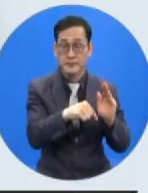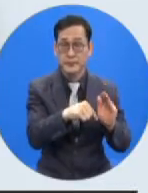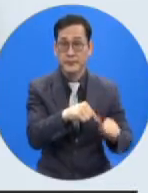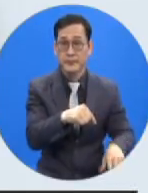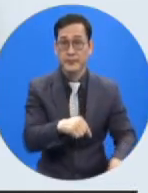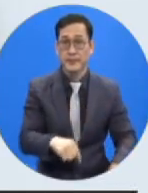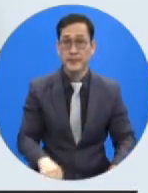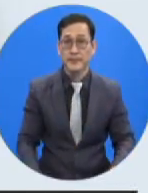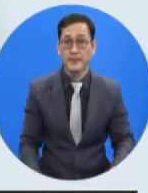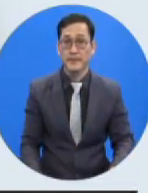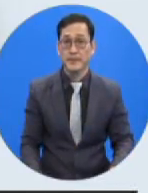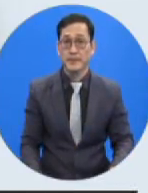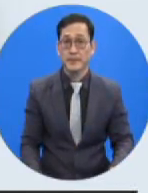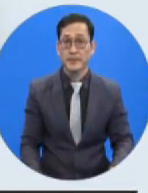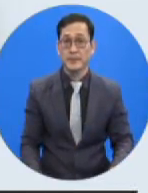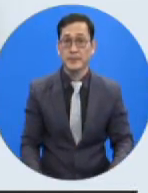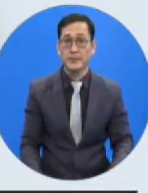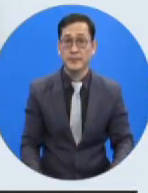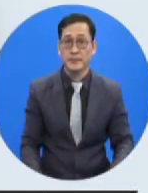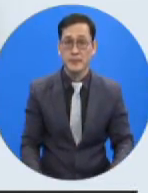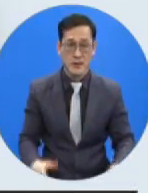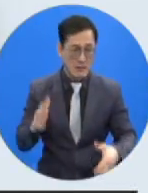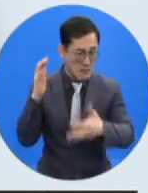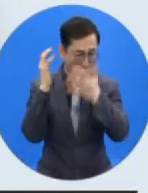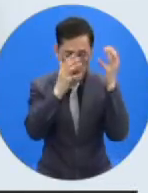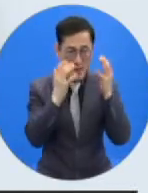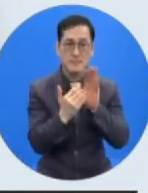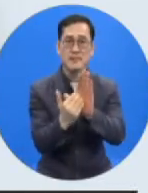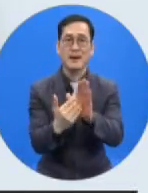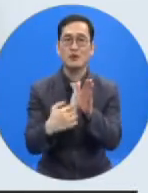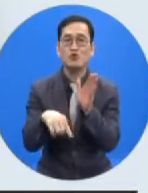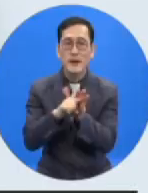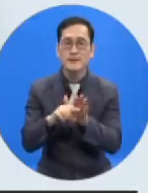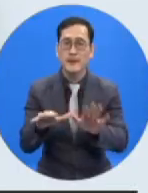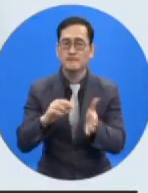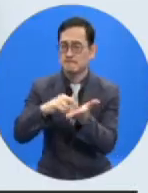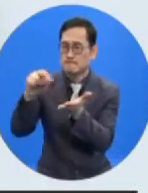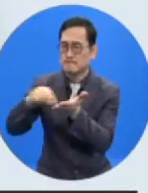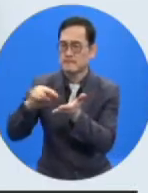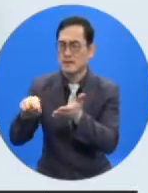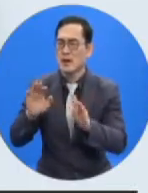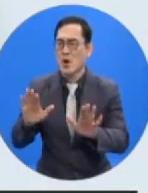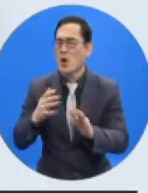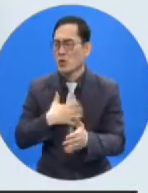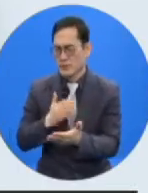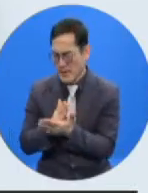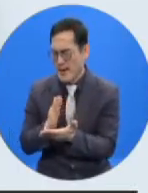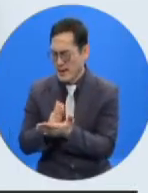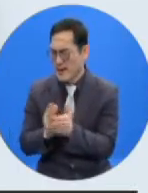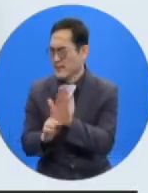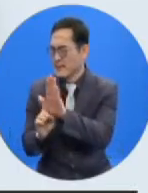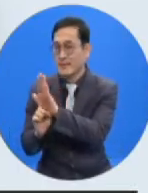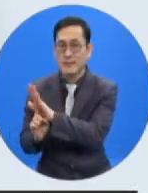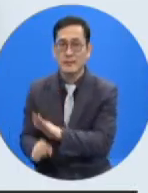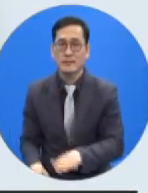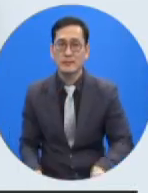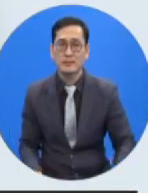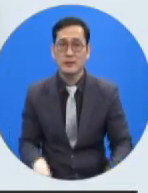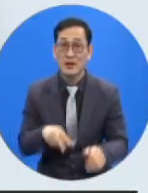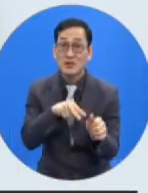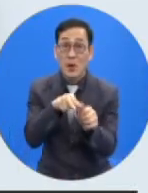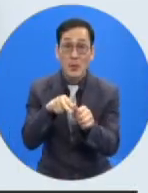뭐랄까요 대내외적으로 뭔가 요동치는 것을 좀 차분하게 시키려는 목적은 있었겠지만 그런 필요도 있었겠지만 굉장히 부정확한